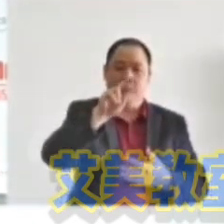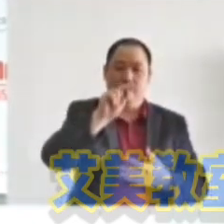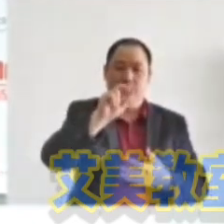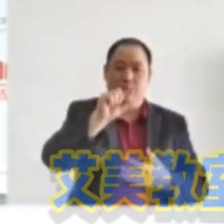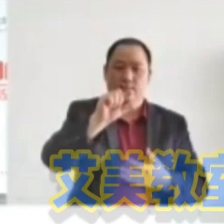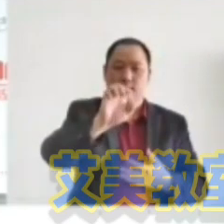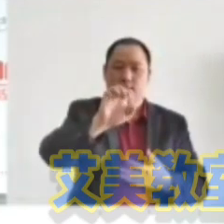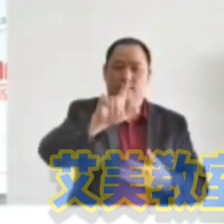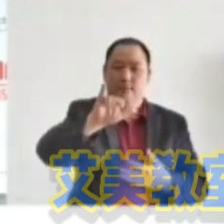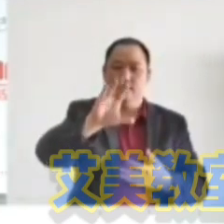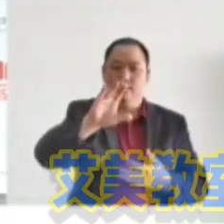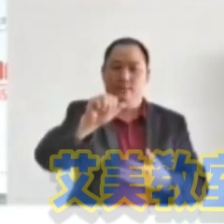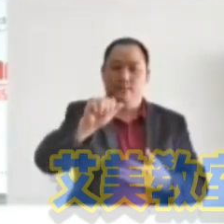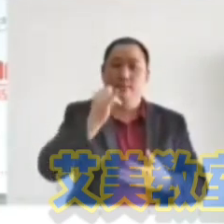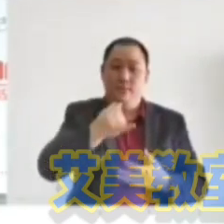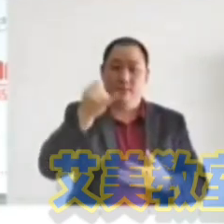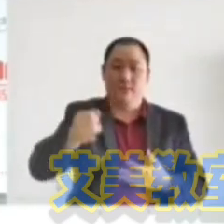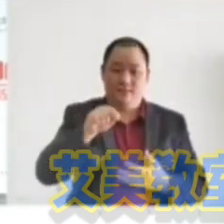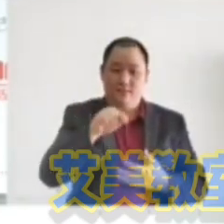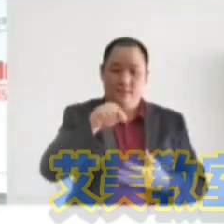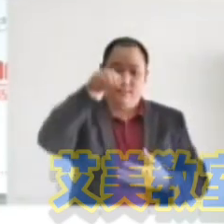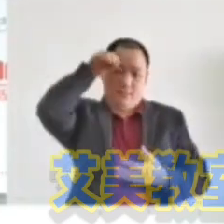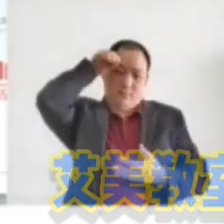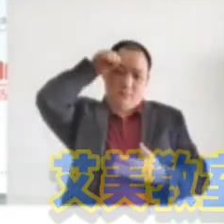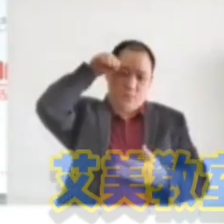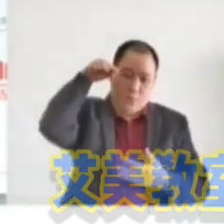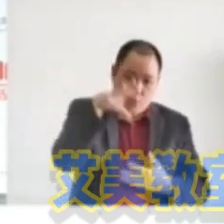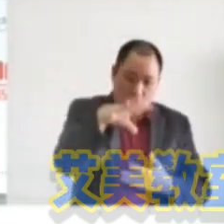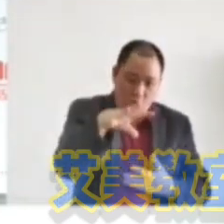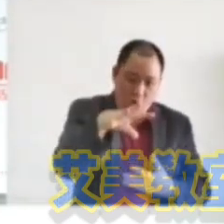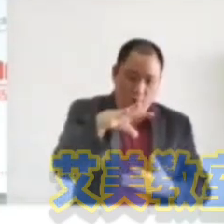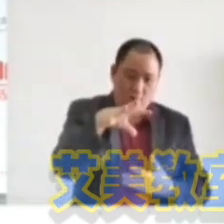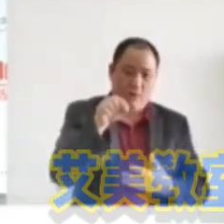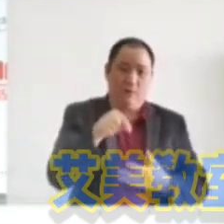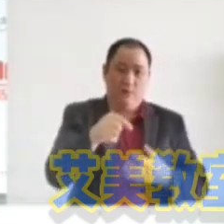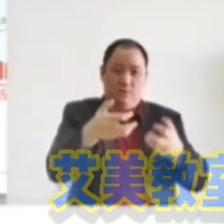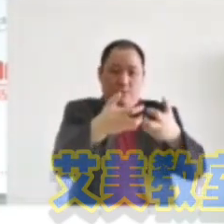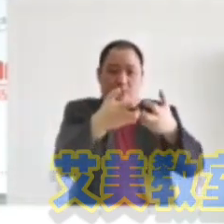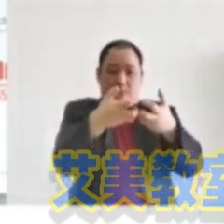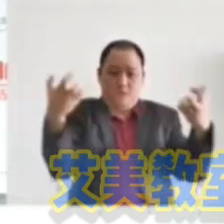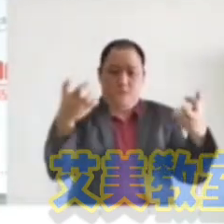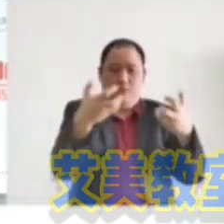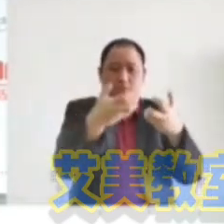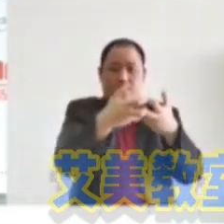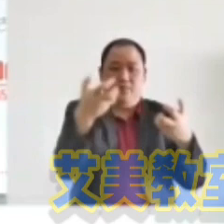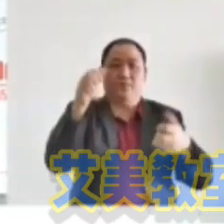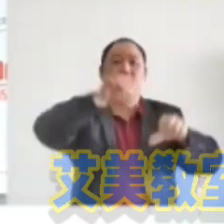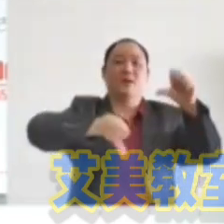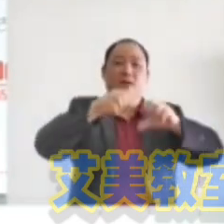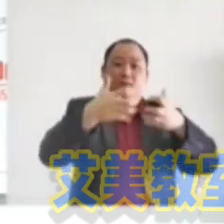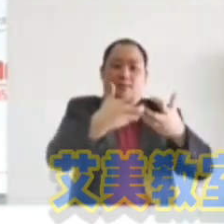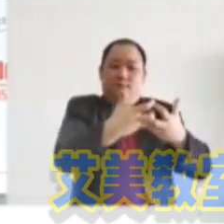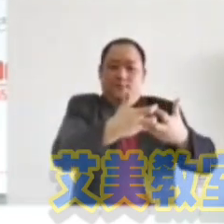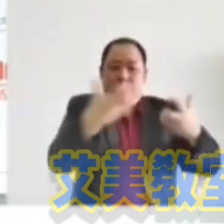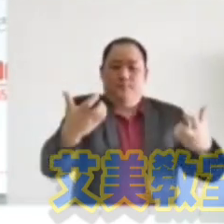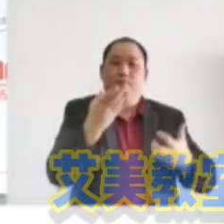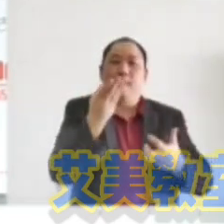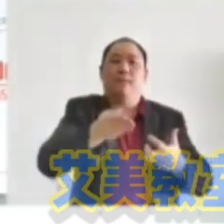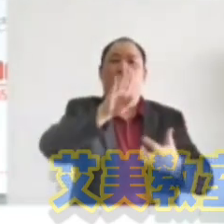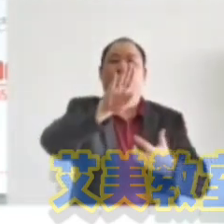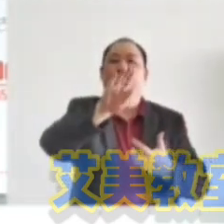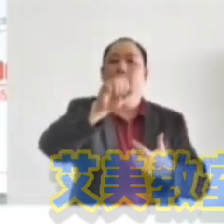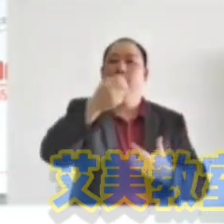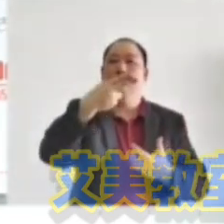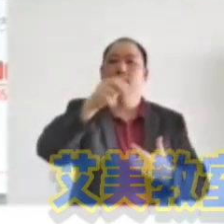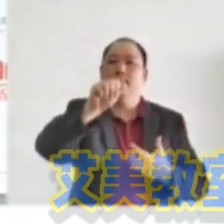哦分开掉，所有的成分都会被分开掉。分开了之后，它会一个一个一个的去